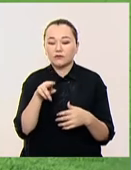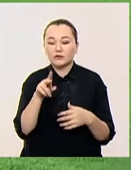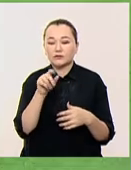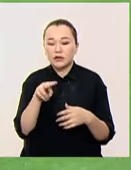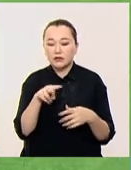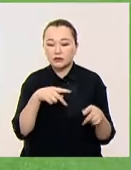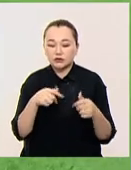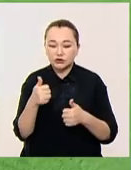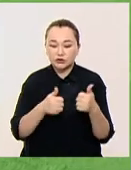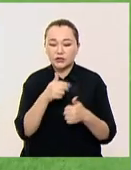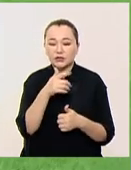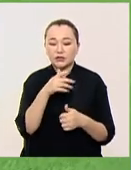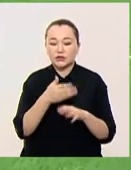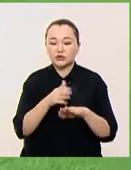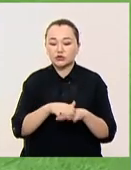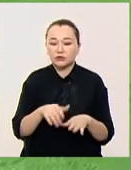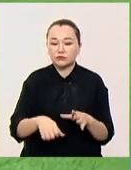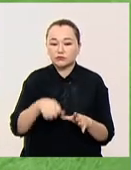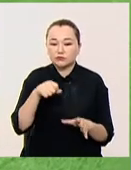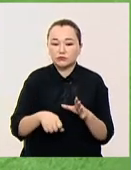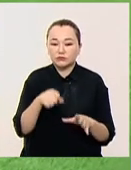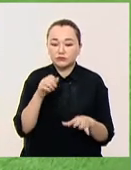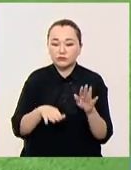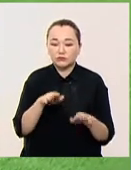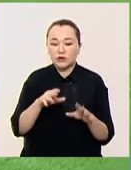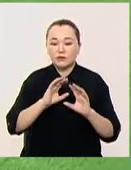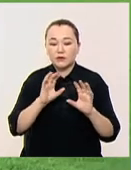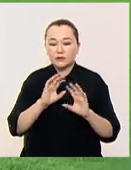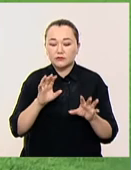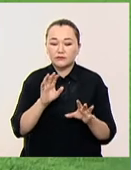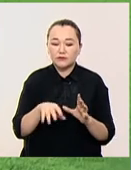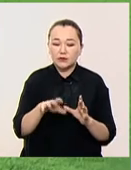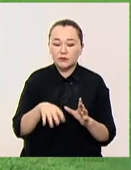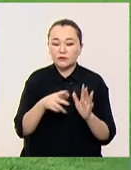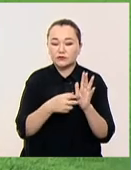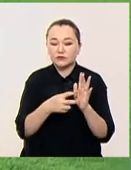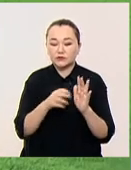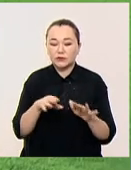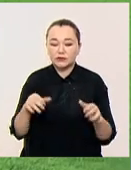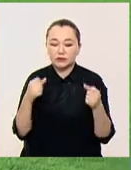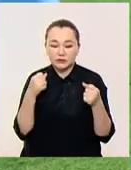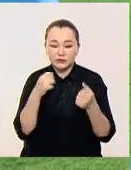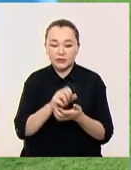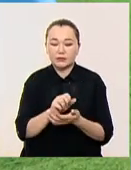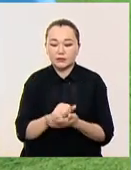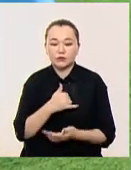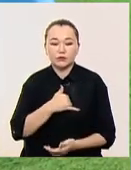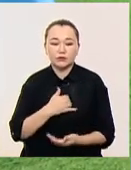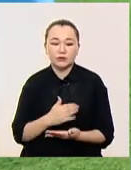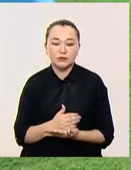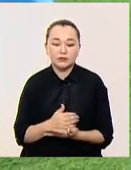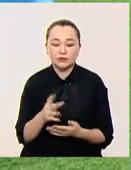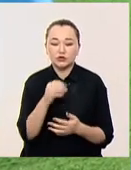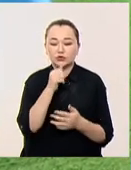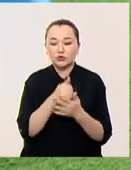одан кейін гір тас көтеруінден бар, баскетбол, волейбол, 800 баладай спортпен айналысады бізде. Айта кетерлігі,